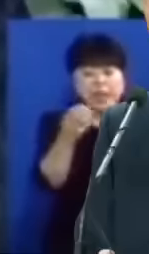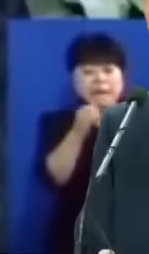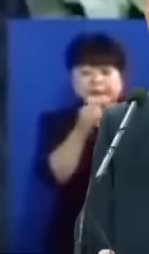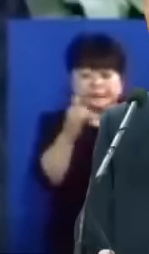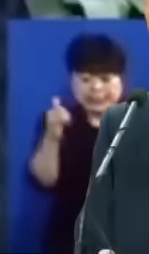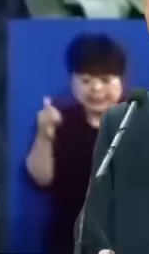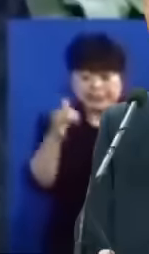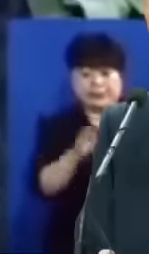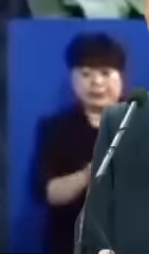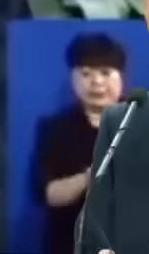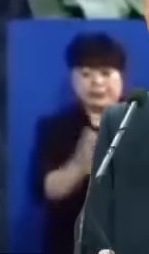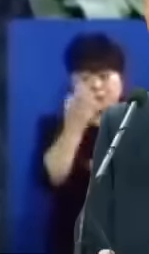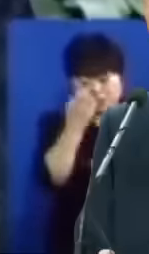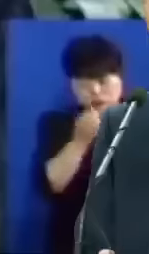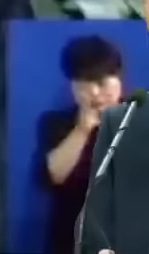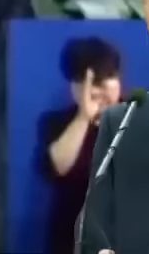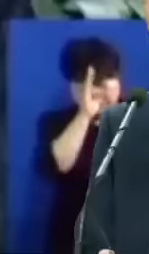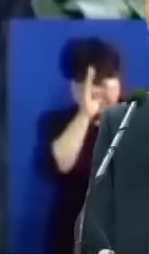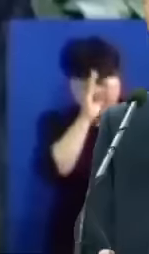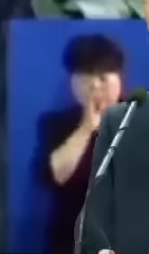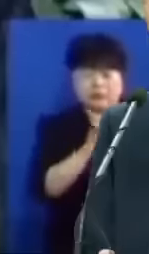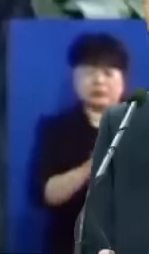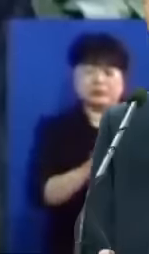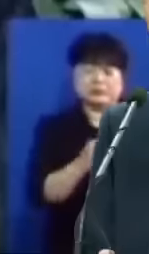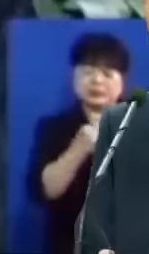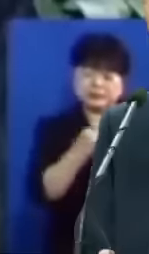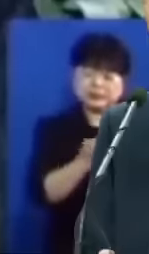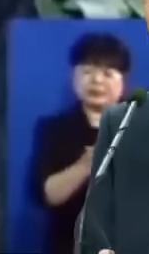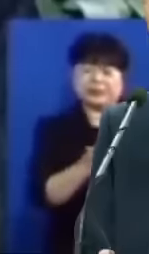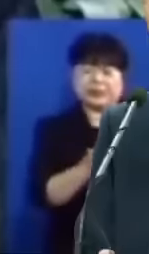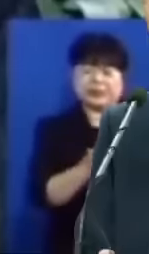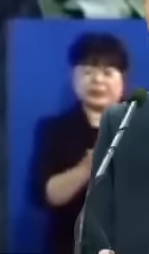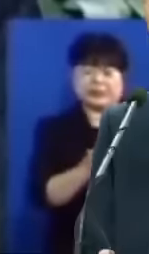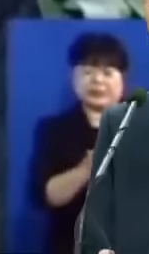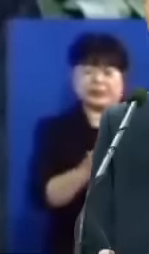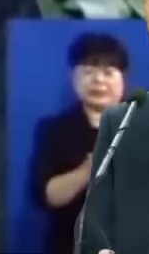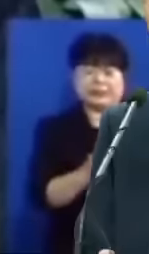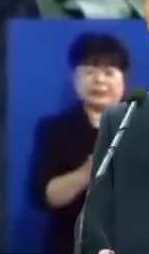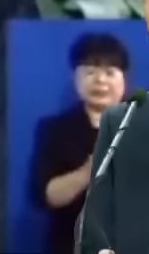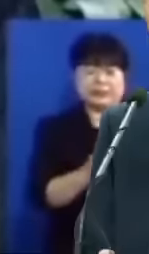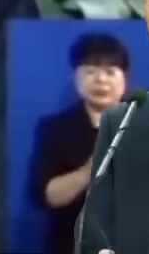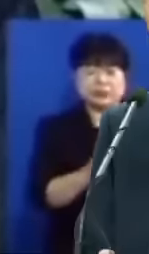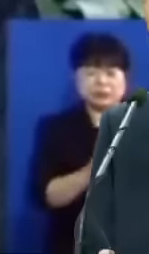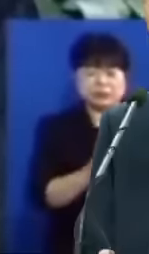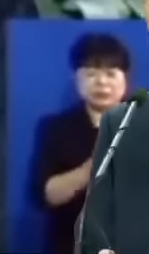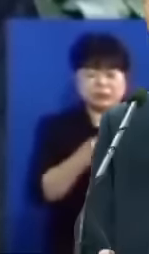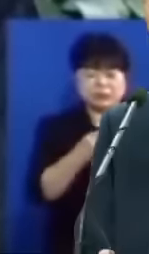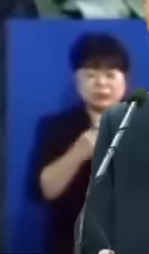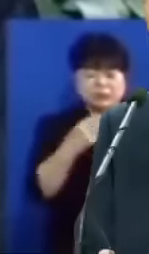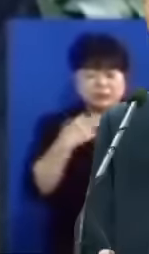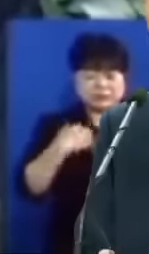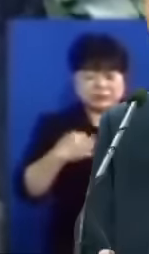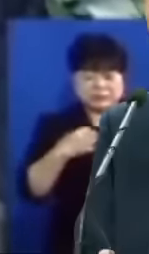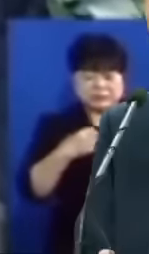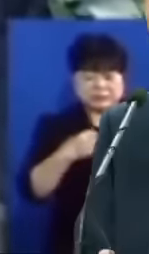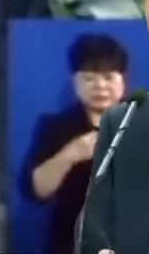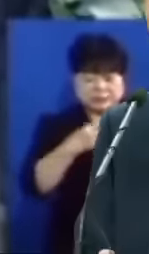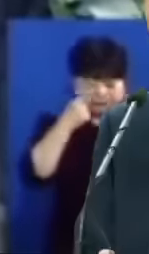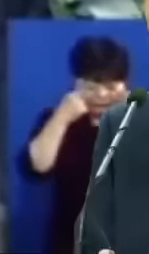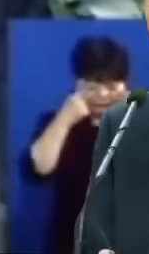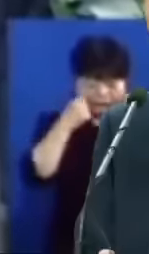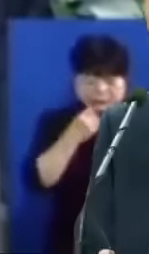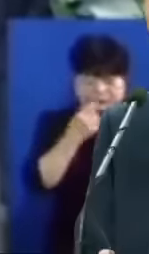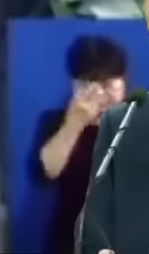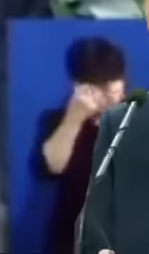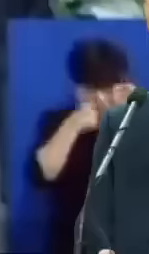사람이 우울증으로 정상적인 생활을 하지 못하고 혹은 조울증으로 가정이 어려워지는